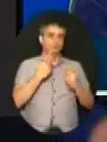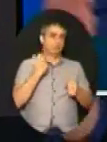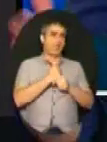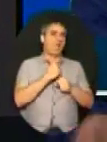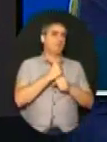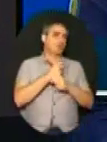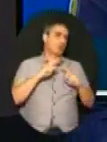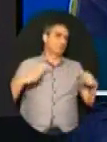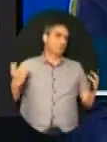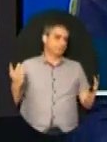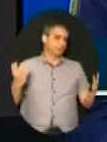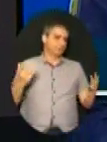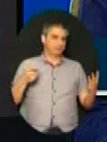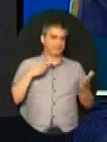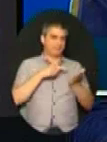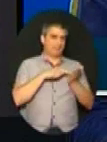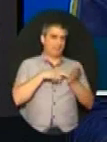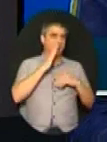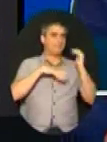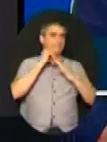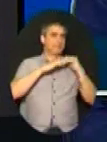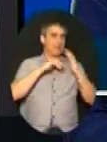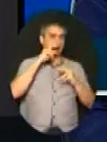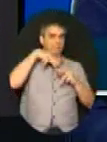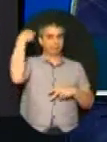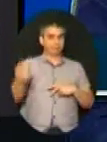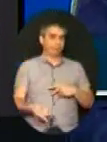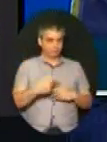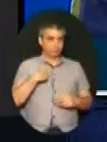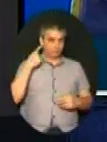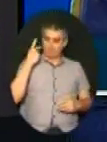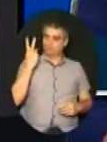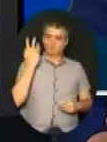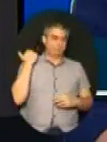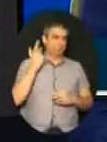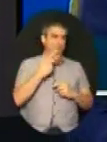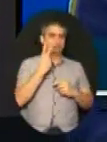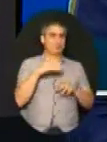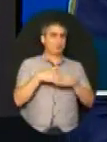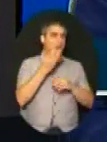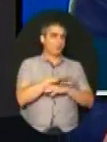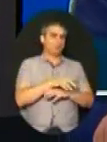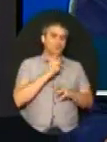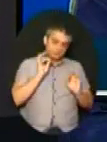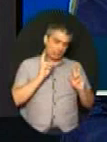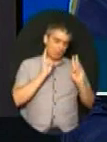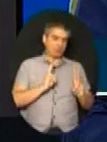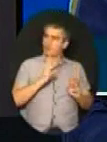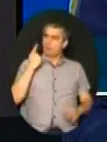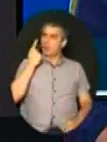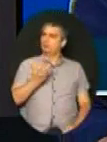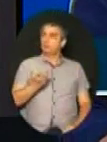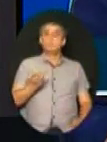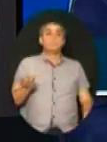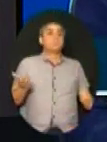עבודות כתוצאה מהבנייה המואצת. גם היום שאמרנו שנהרגו 2 פועלים. והגיע הזמן שבאמת נעצור אותם. למה לא שומעים